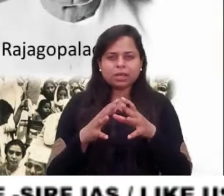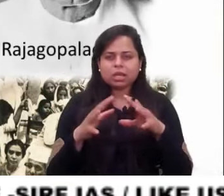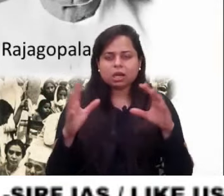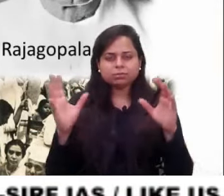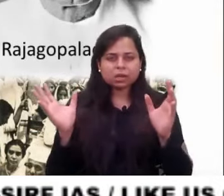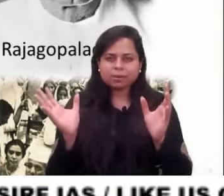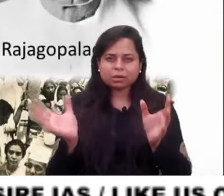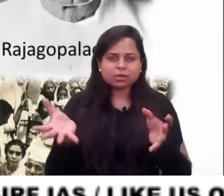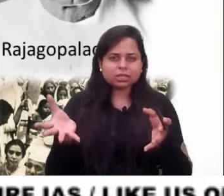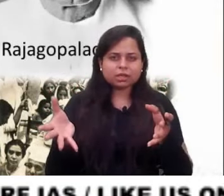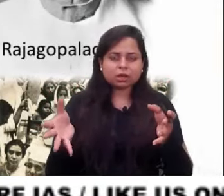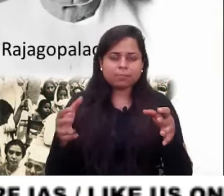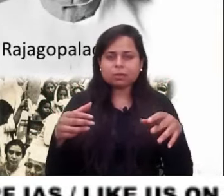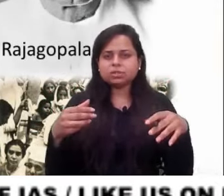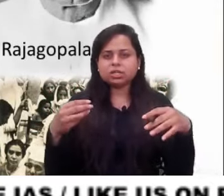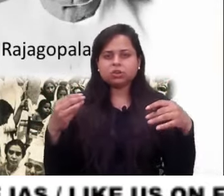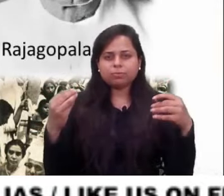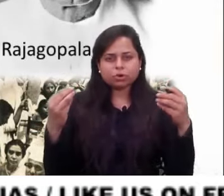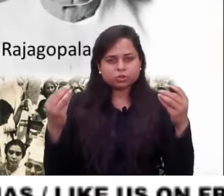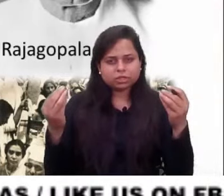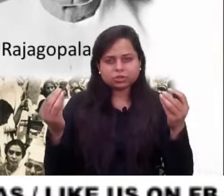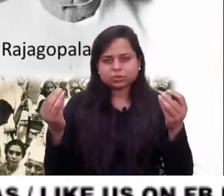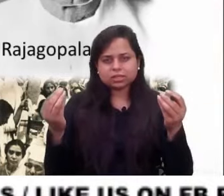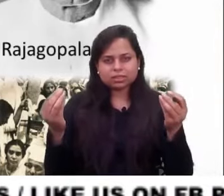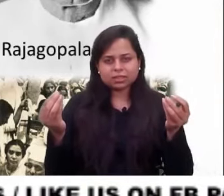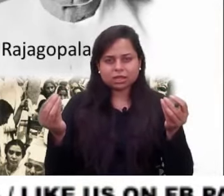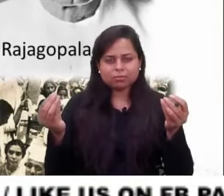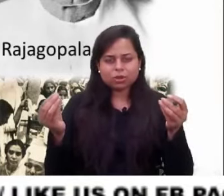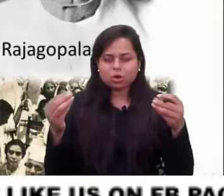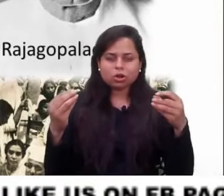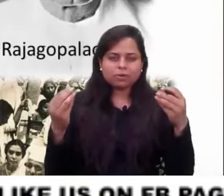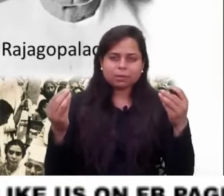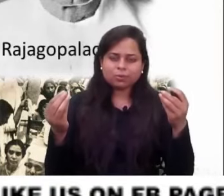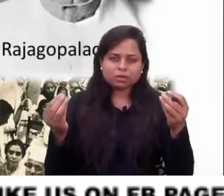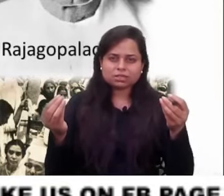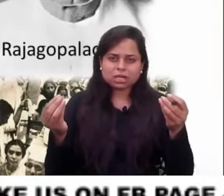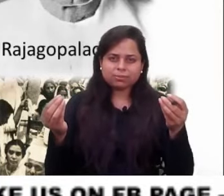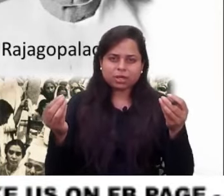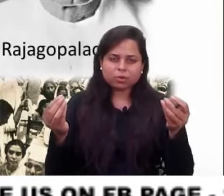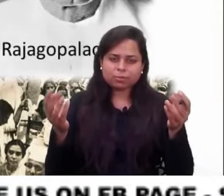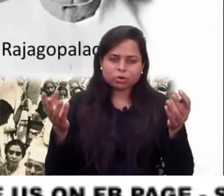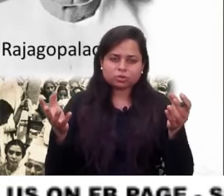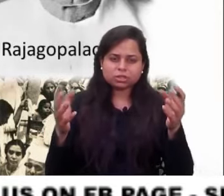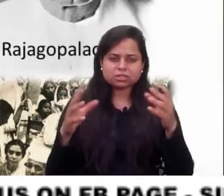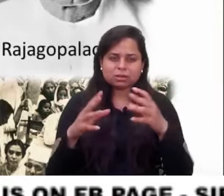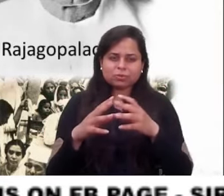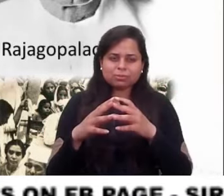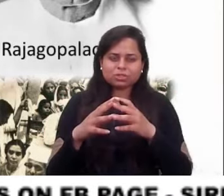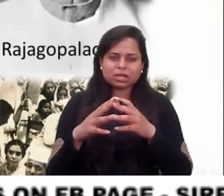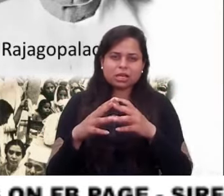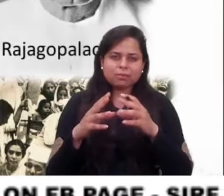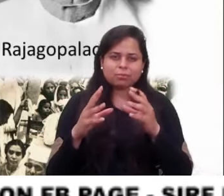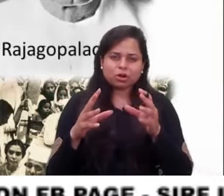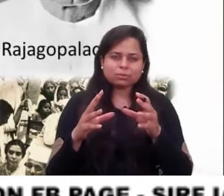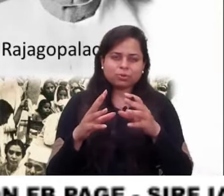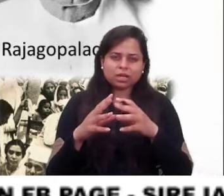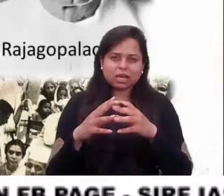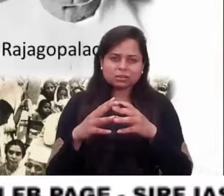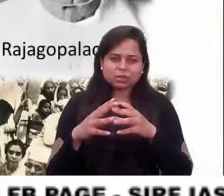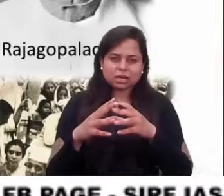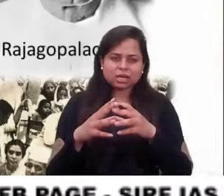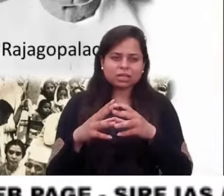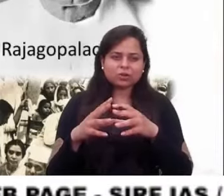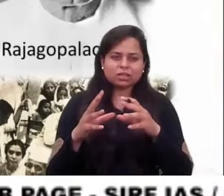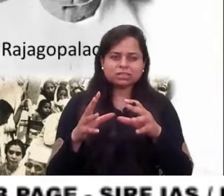ने भी बढ़ाई अब जहां भी पढ़ता है वहां पर आप जानते हैं पौन इंच हो जाती हैं और वह उनके साथ भी हुआ पौन इंच कम हो गए बेचारे बहुत